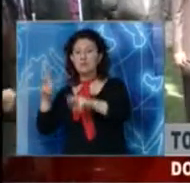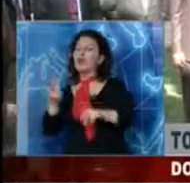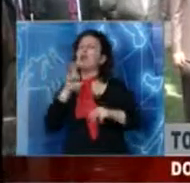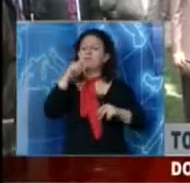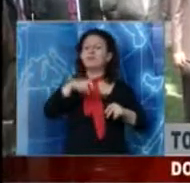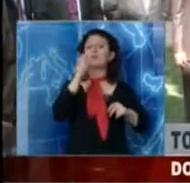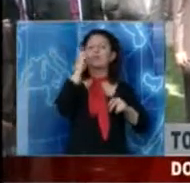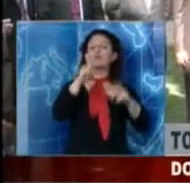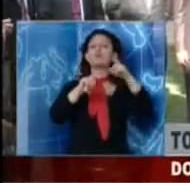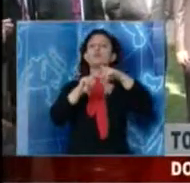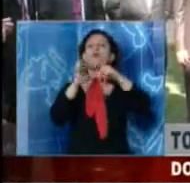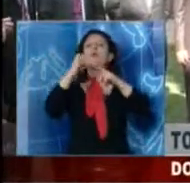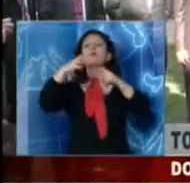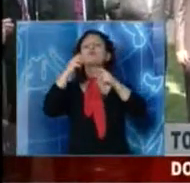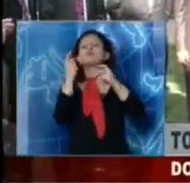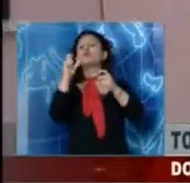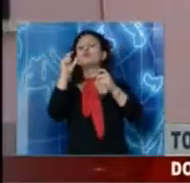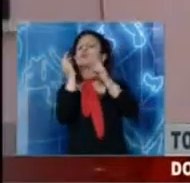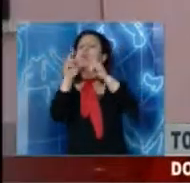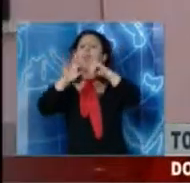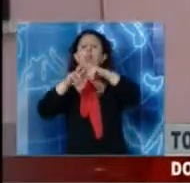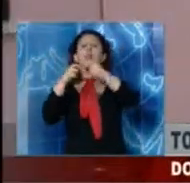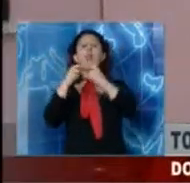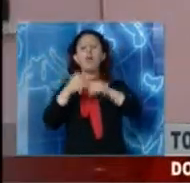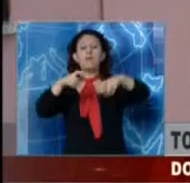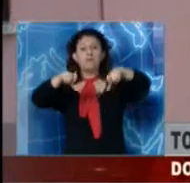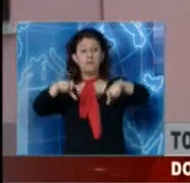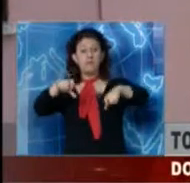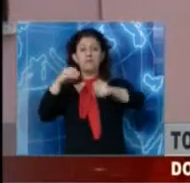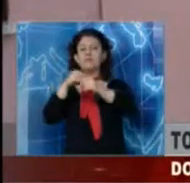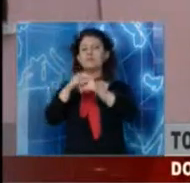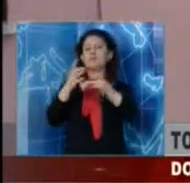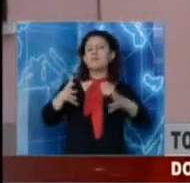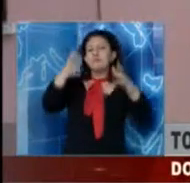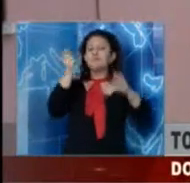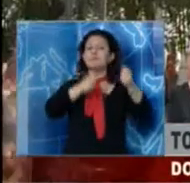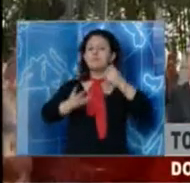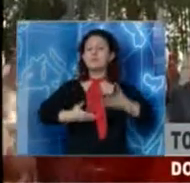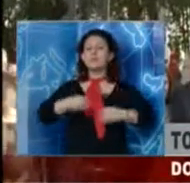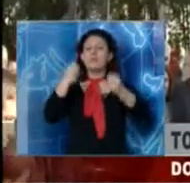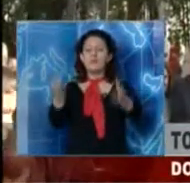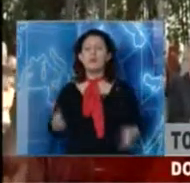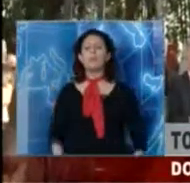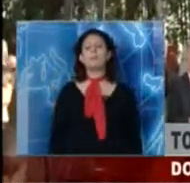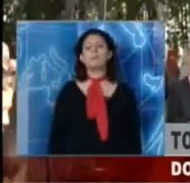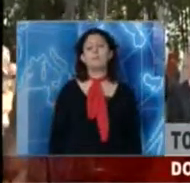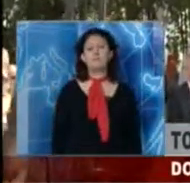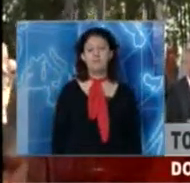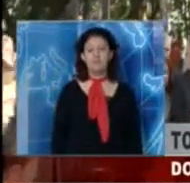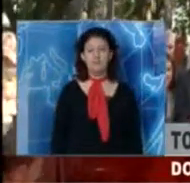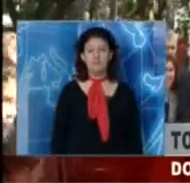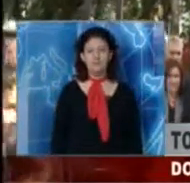soktu. Topçular Mahallesi Şeref Meydanı. Tabii ki sevinçliyiz. Mahalle adına sevinçliyiz.